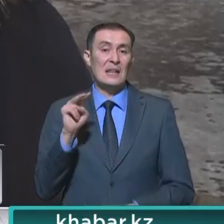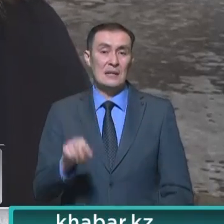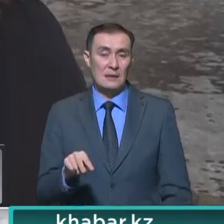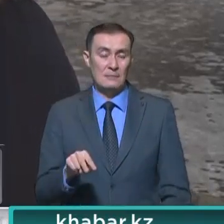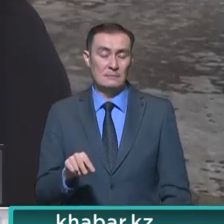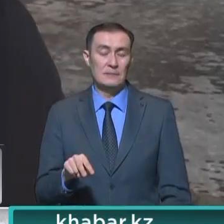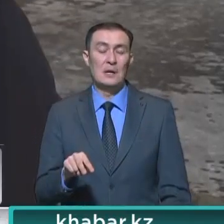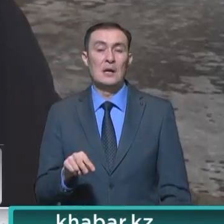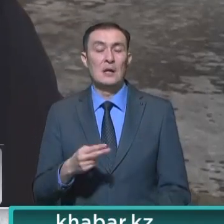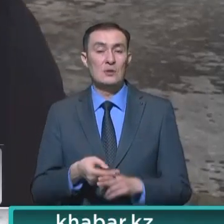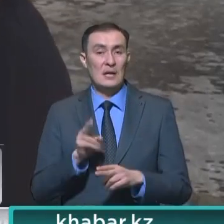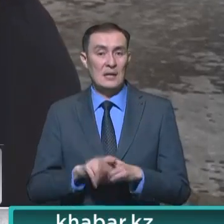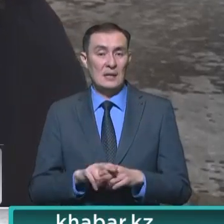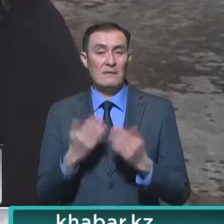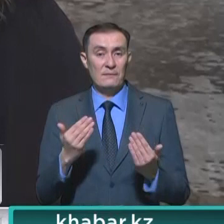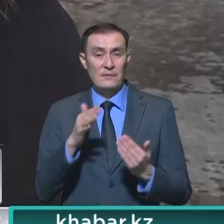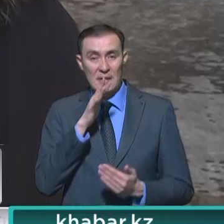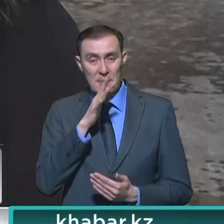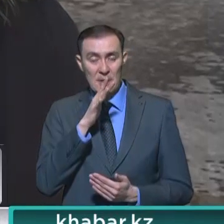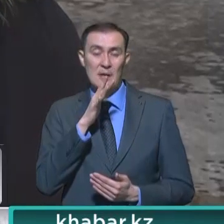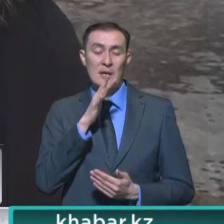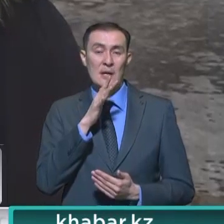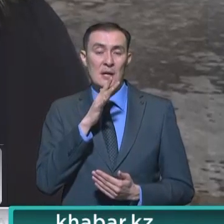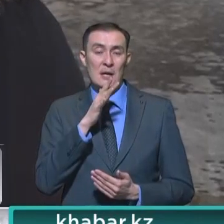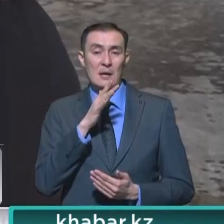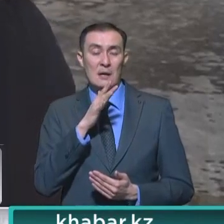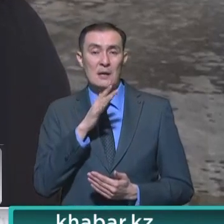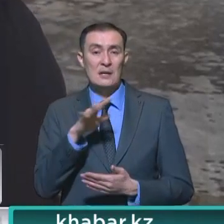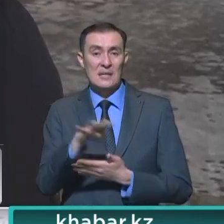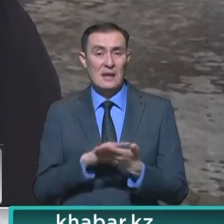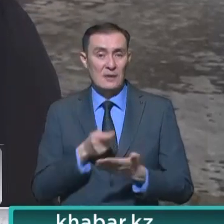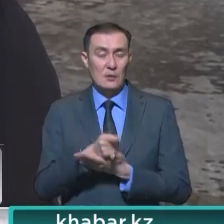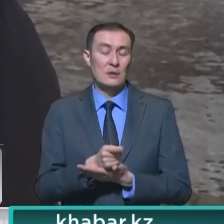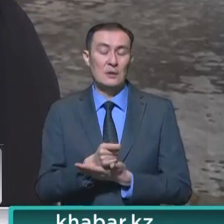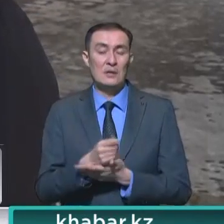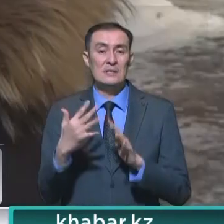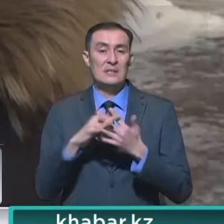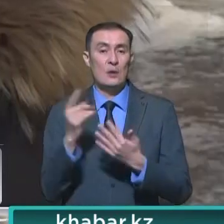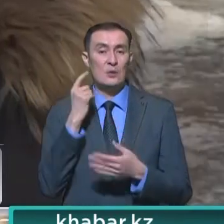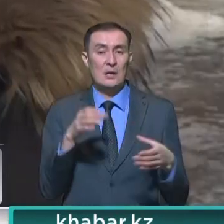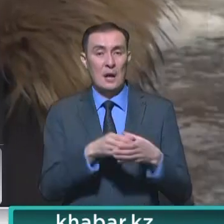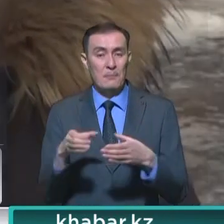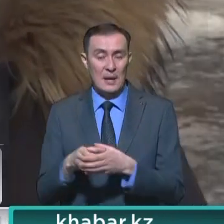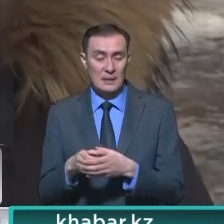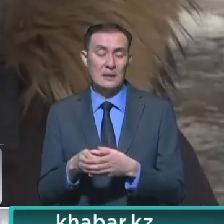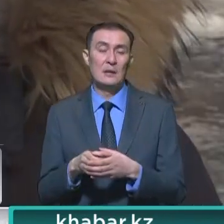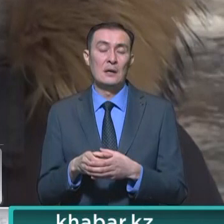литр. В данное время принимаются заявки от сельхозтоваропроизводителей. Хочу отметить,